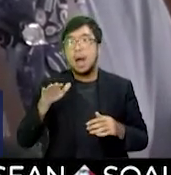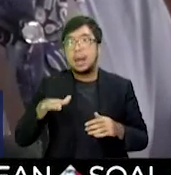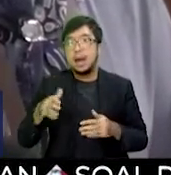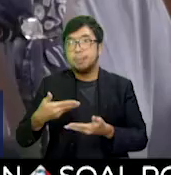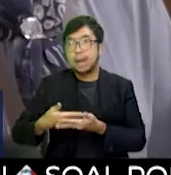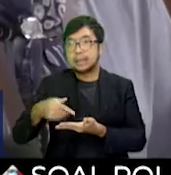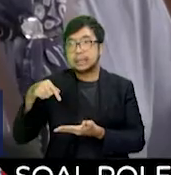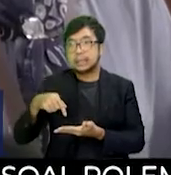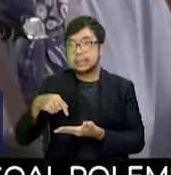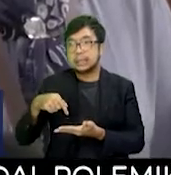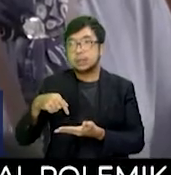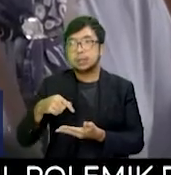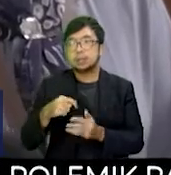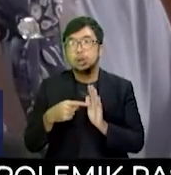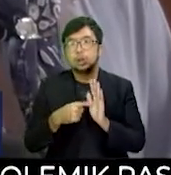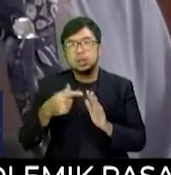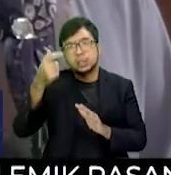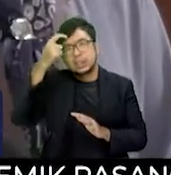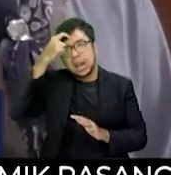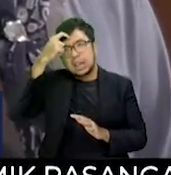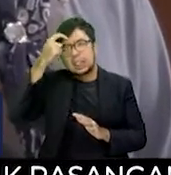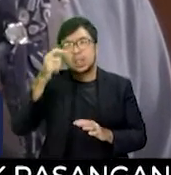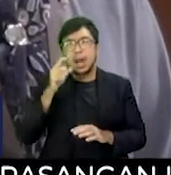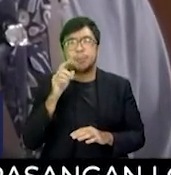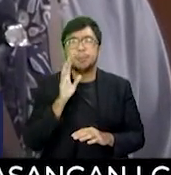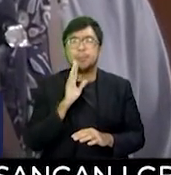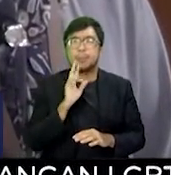memang persis seperti yang